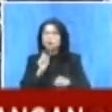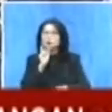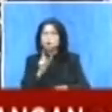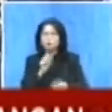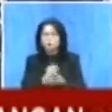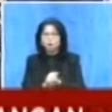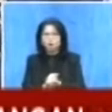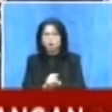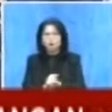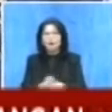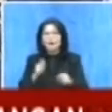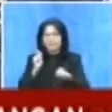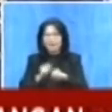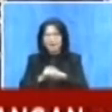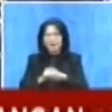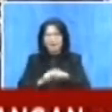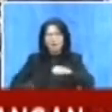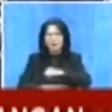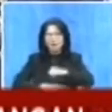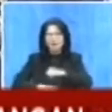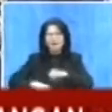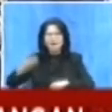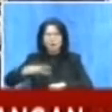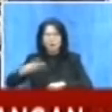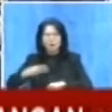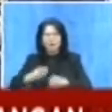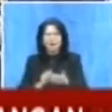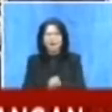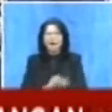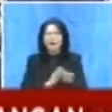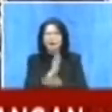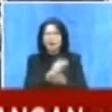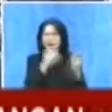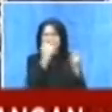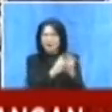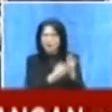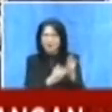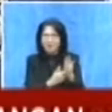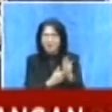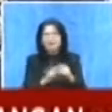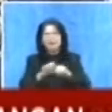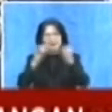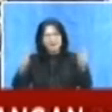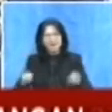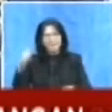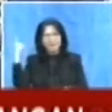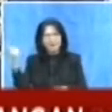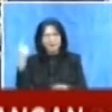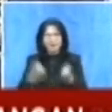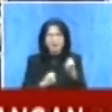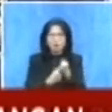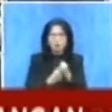perbaikan fondasi ekonomi melalui reformasi regulasi dan birokrasi serta dukungan sektoral